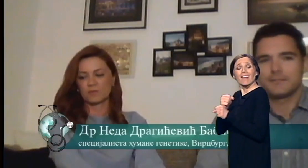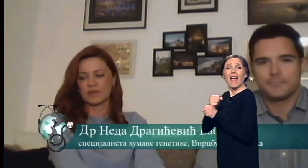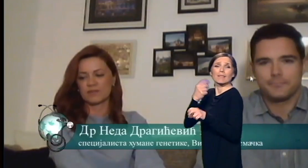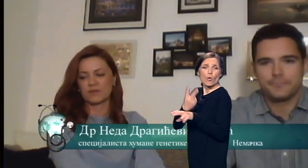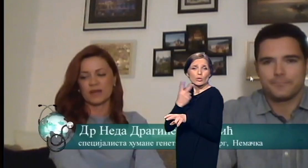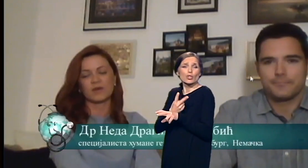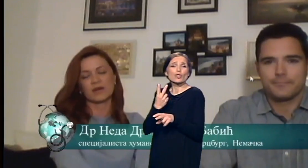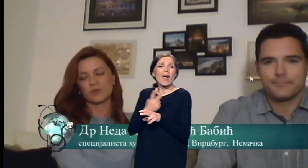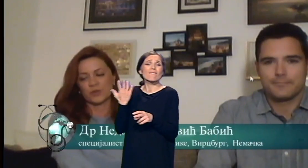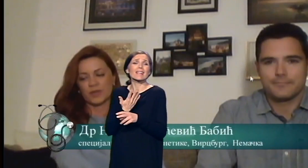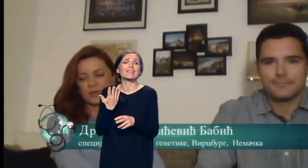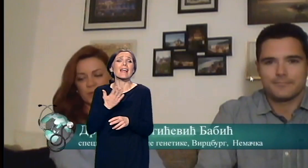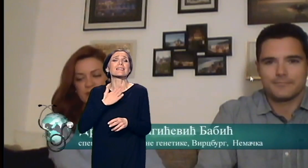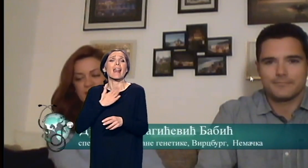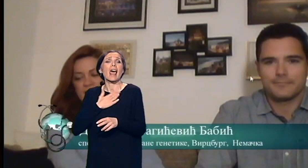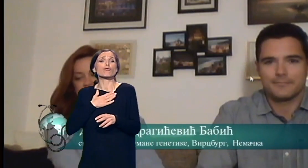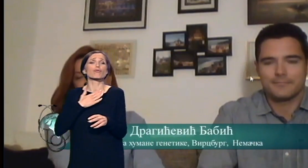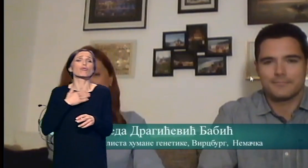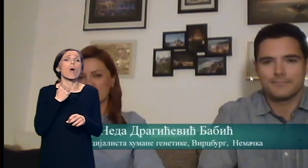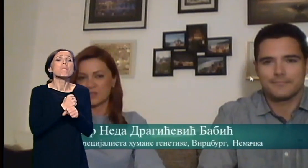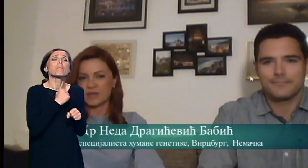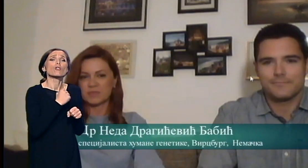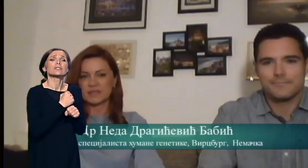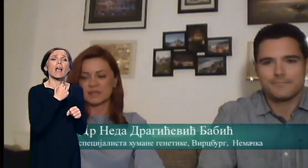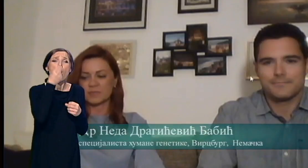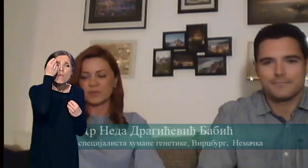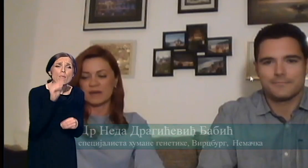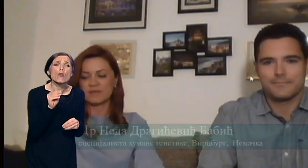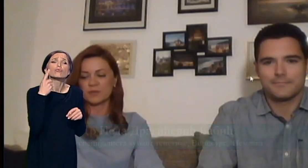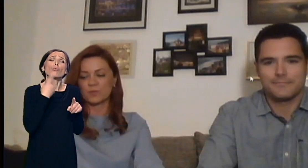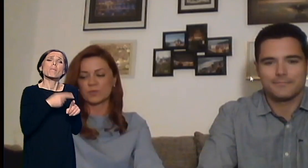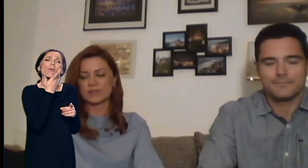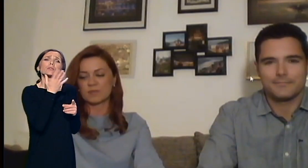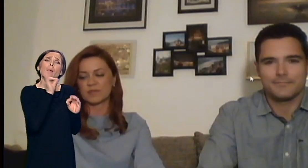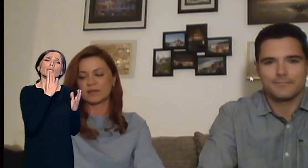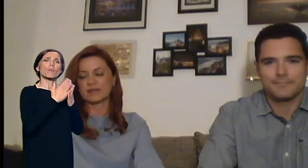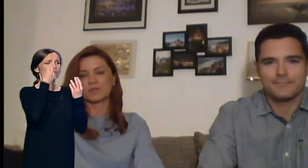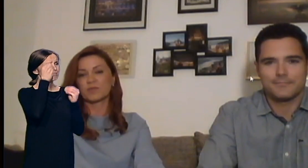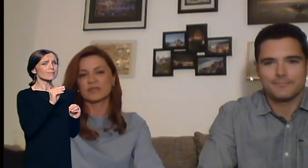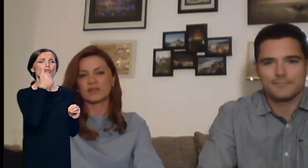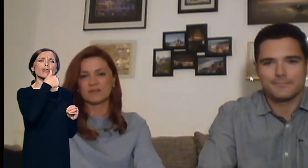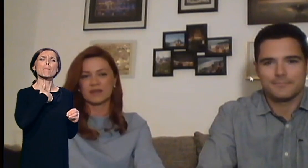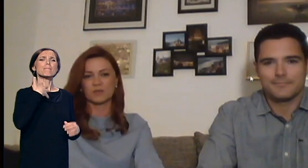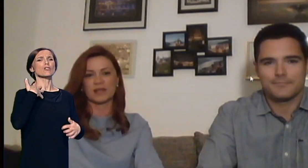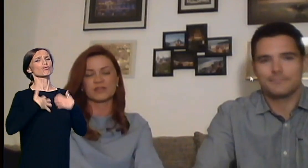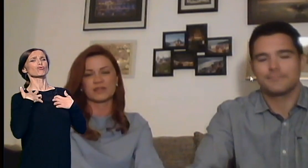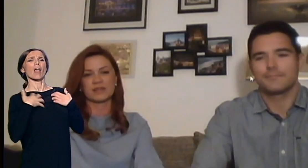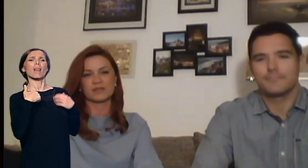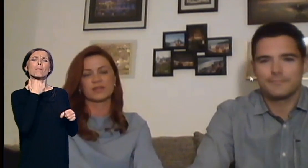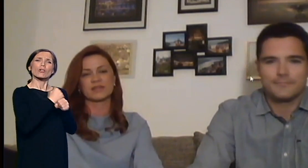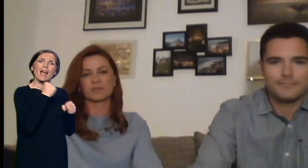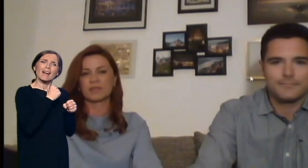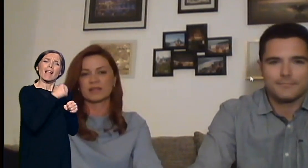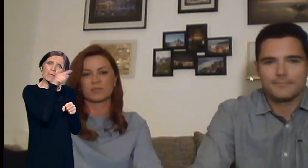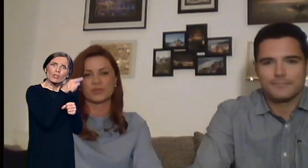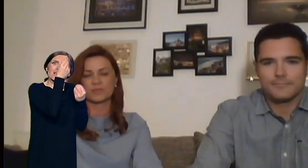zanimanje uvažava onako kako to dolikuje, gde se naše ambicije ne sputavaju, u zemlji gde je posao adekvatno plaćen i gde od